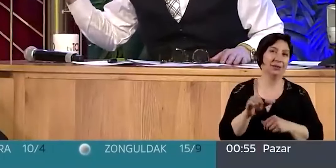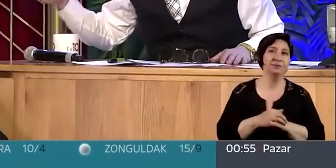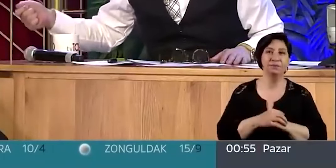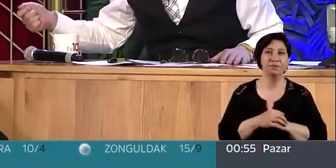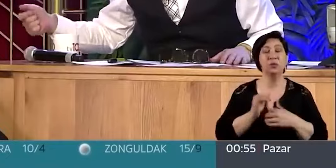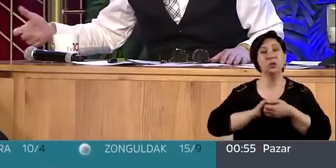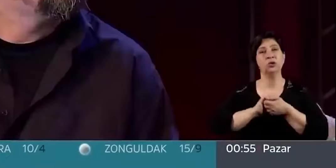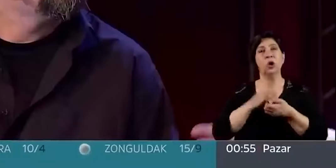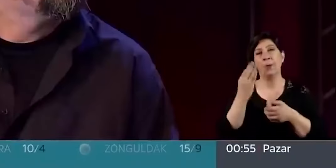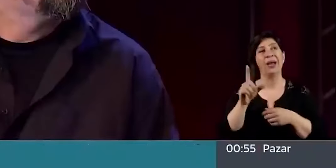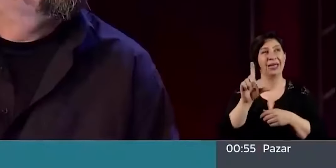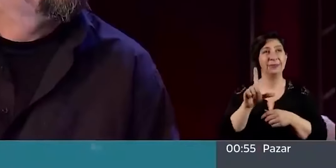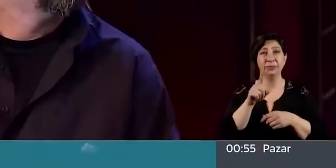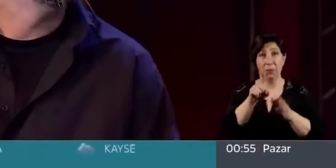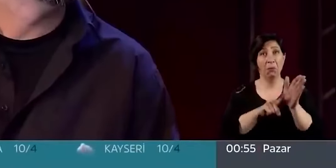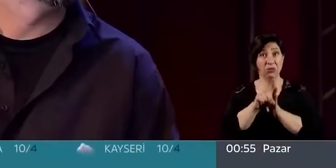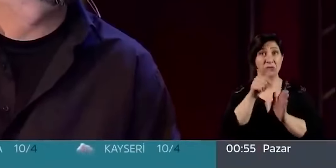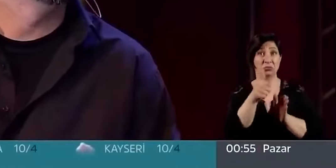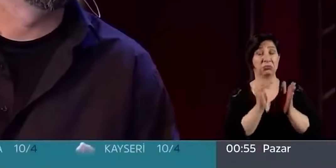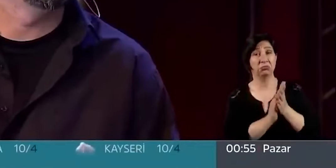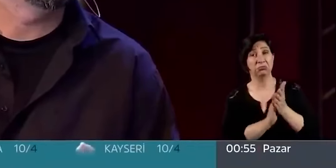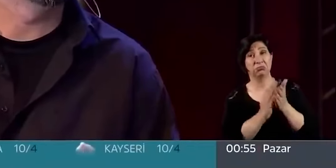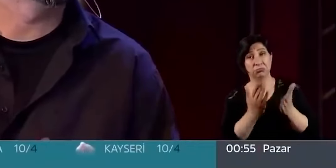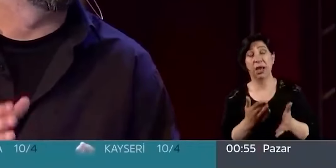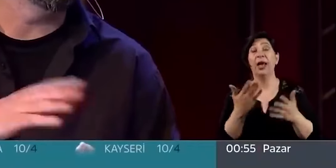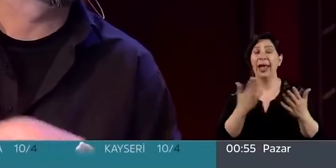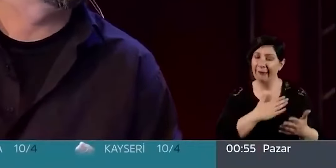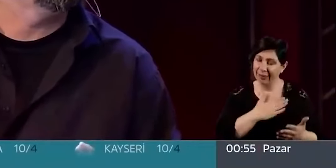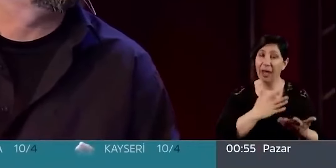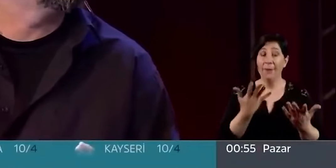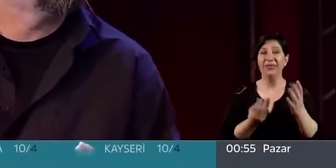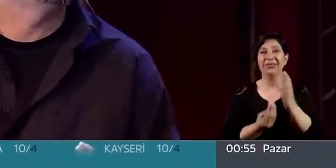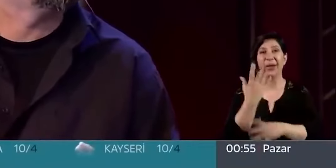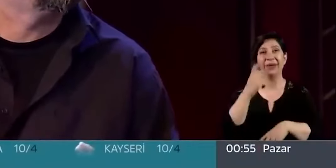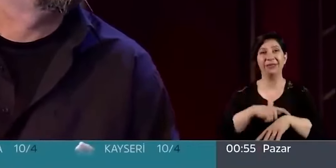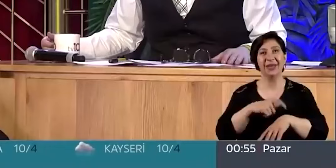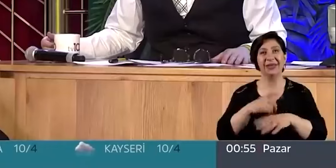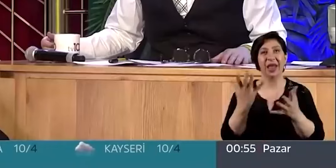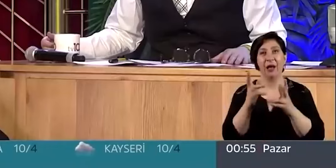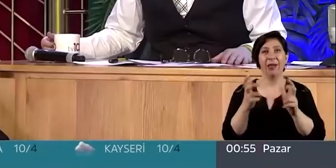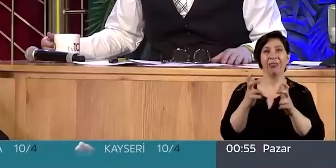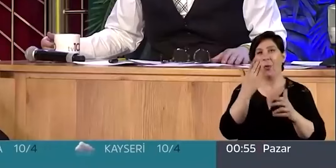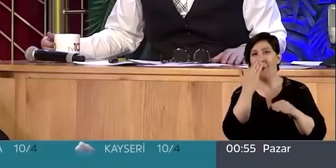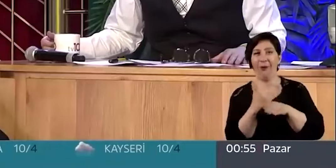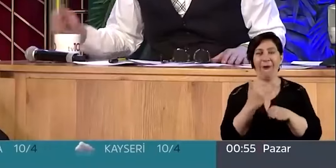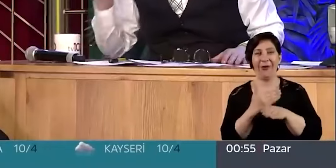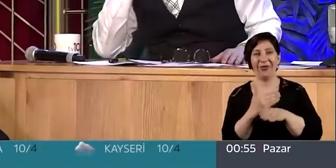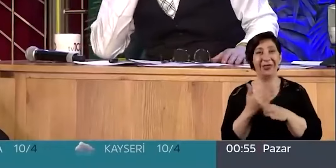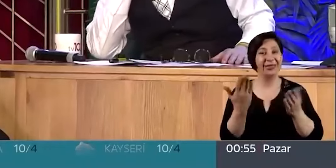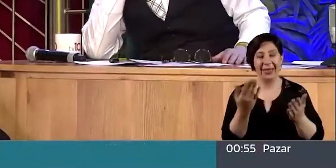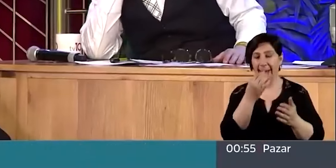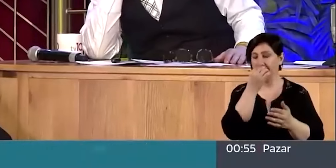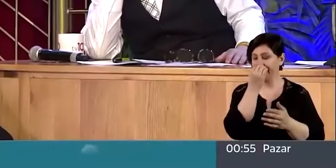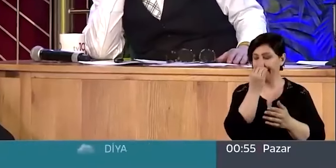Doğru. Dostu olmak lazım. Sen bunu başarmışsın. Eyvallah, bir mukavele. Ama sabah saati mesela daha bir radyoculuktur. Sabah saati çünkü şöyle